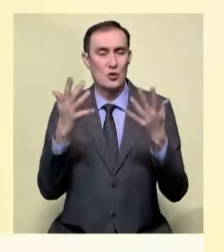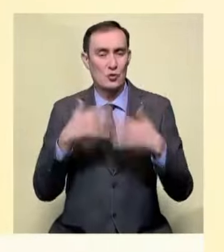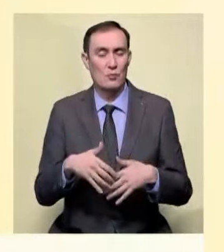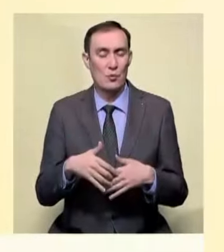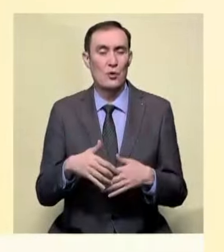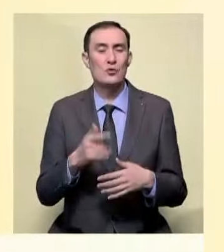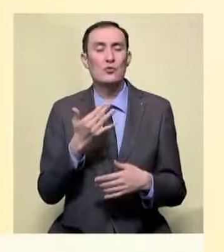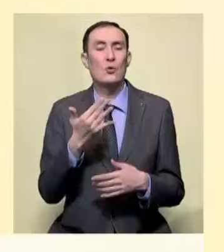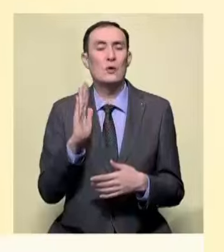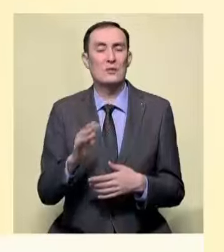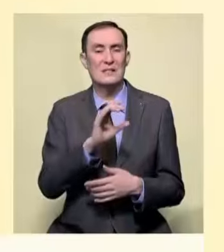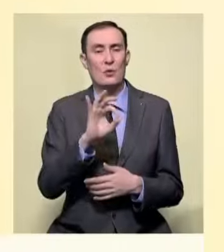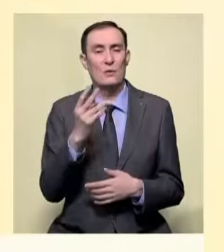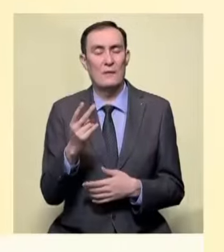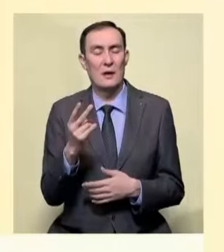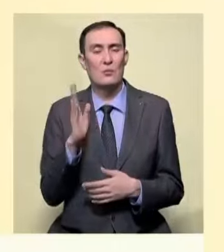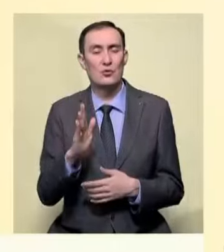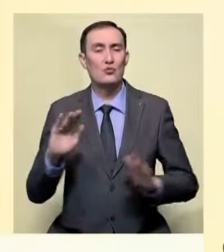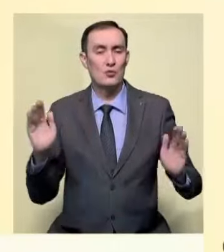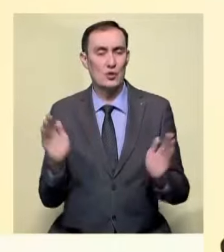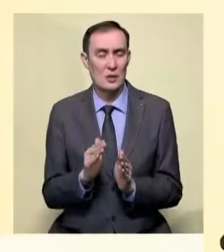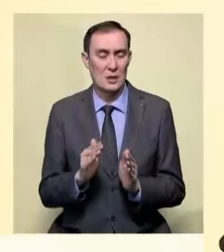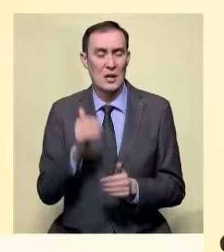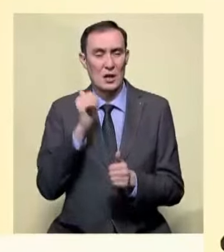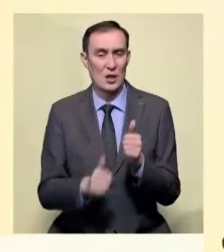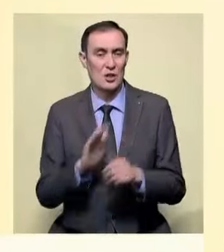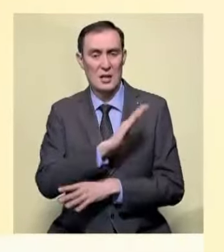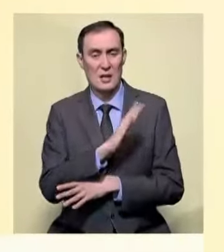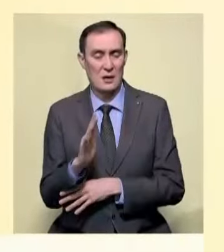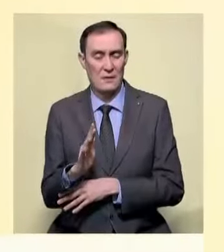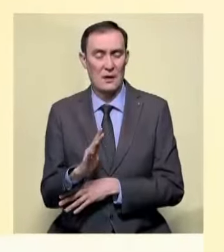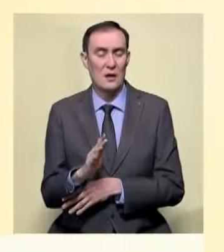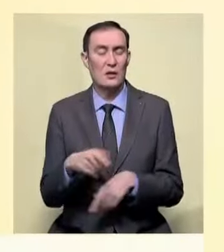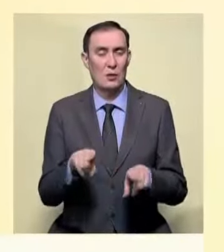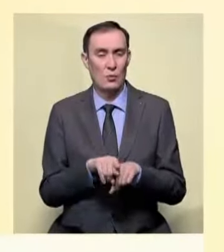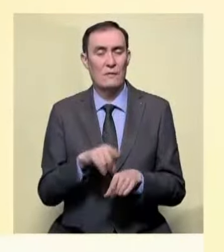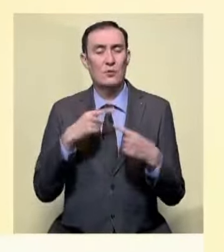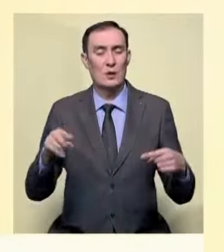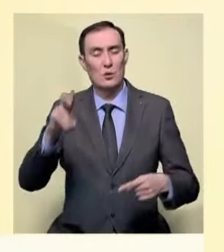поглощению каждым видом деревьев, оно есть в других странах.